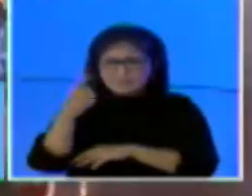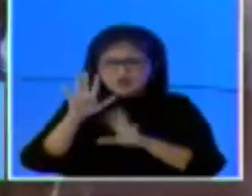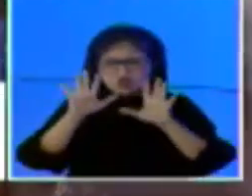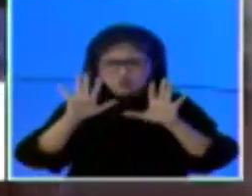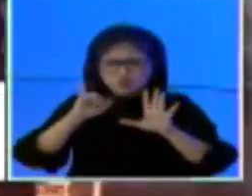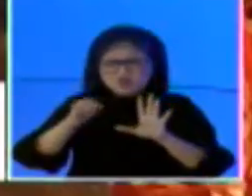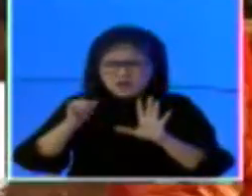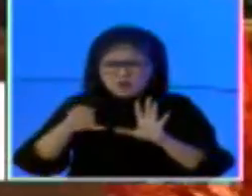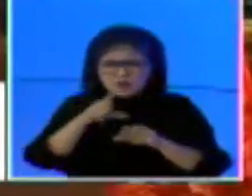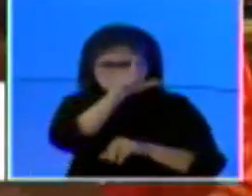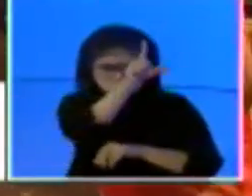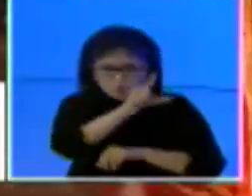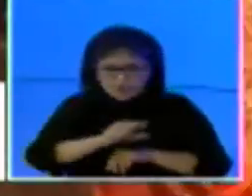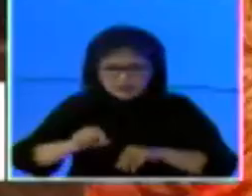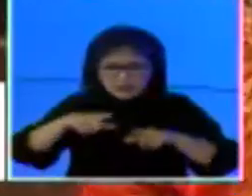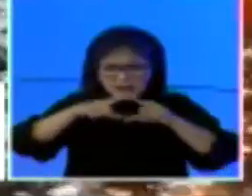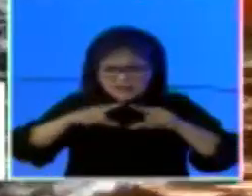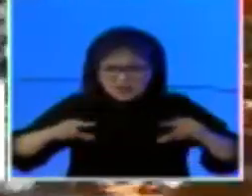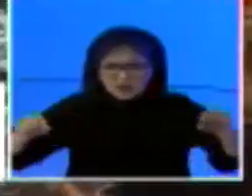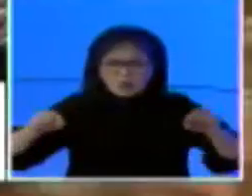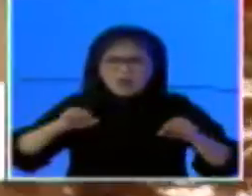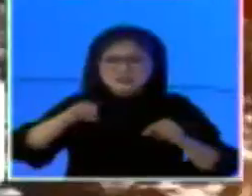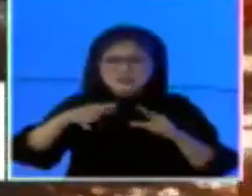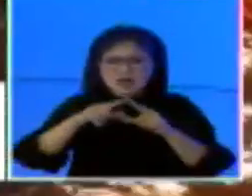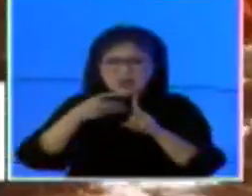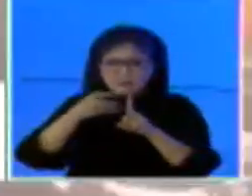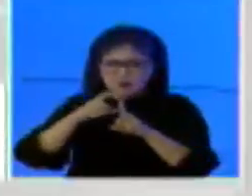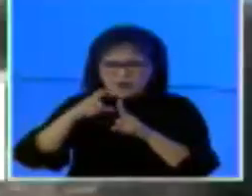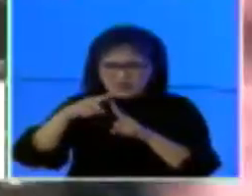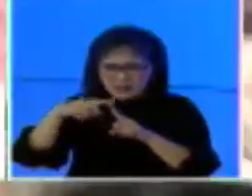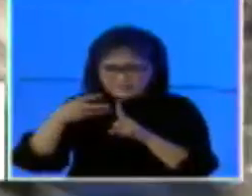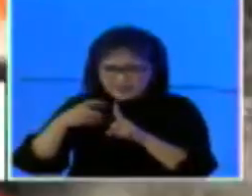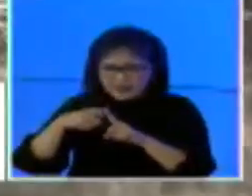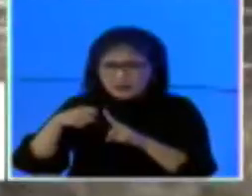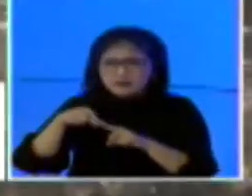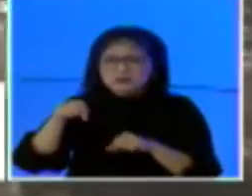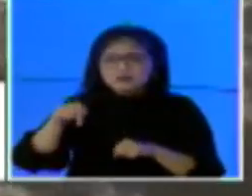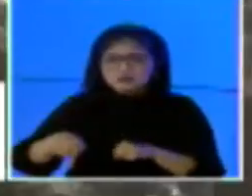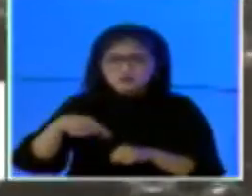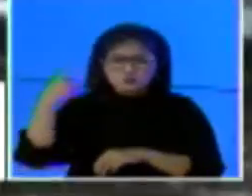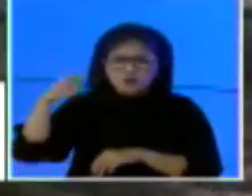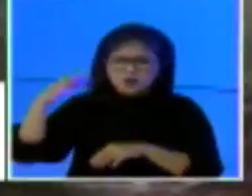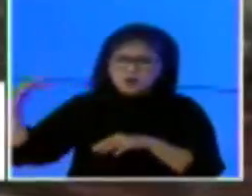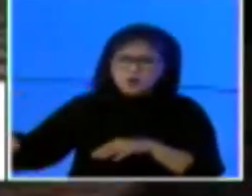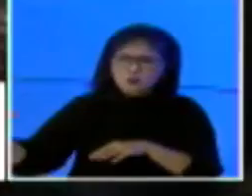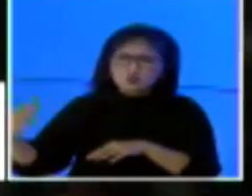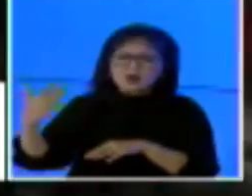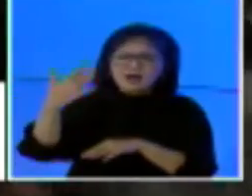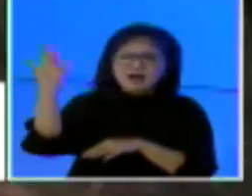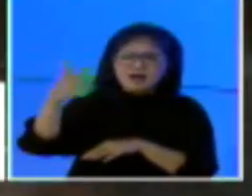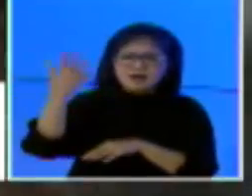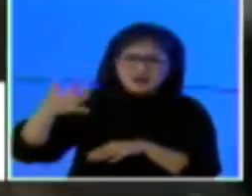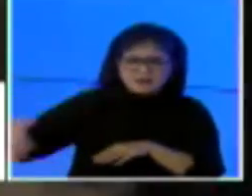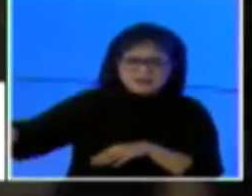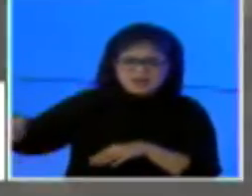Pulau Sumatera, Pulau Jawa termasuk Jabodetabek. Aliran udara basah akan masuk dari Samudra Hindia bagian barat Sumatera